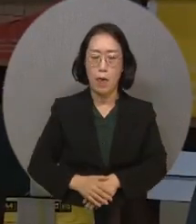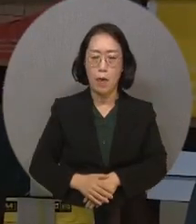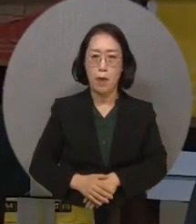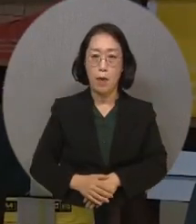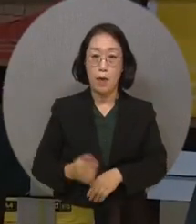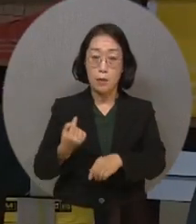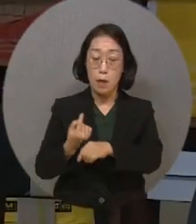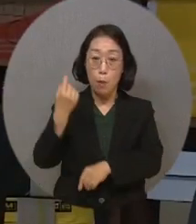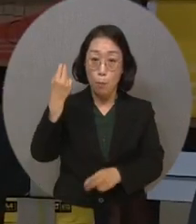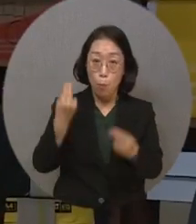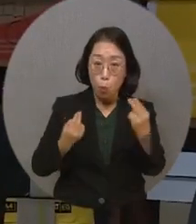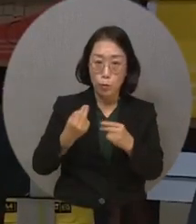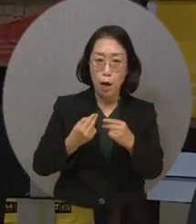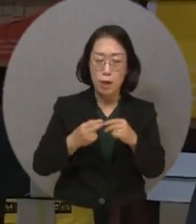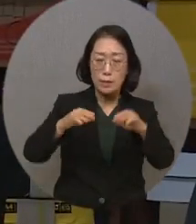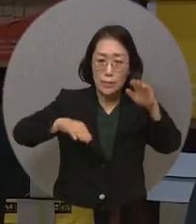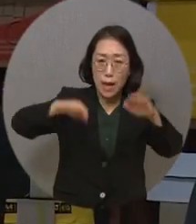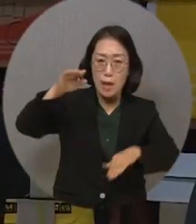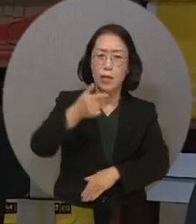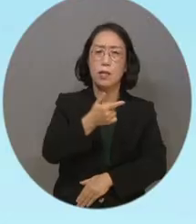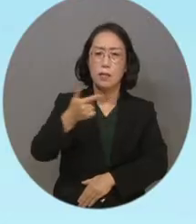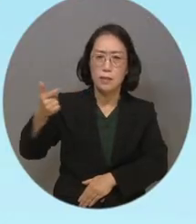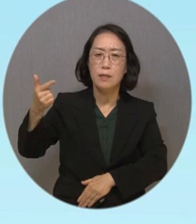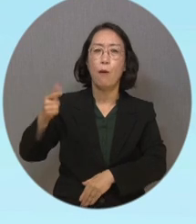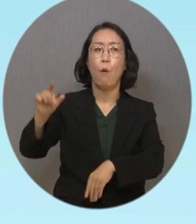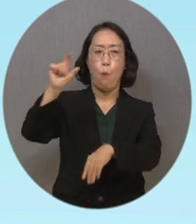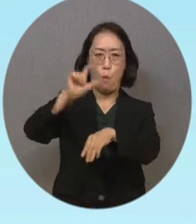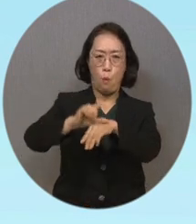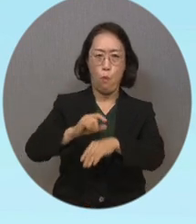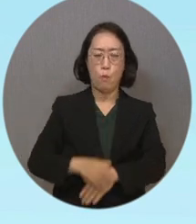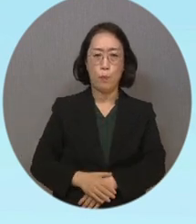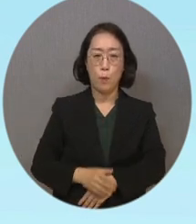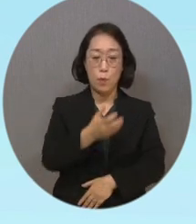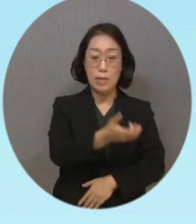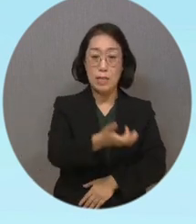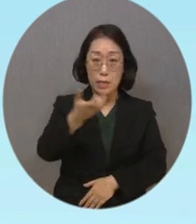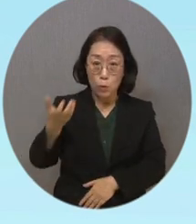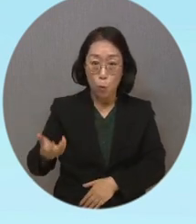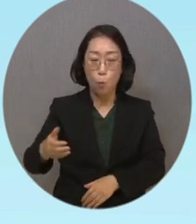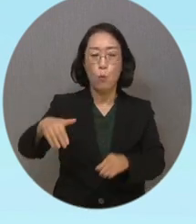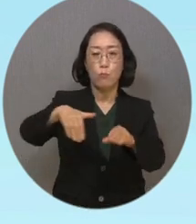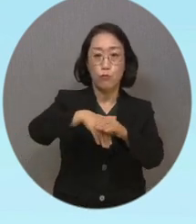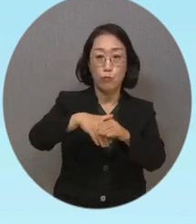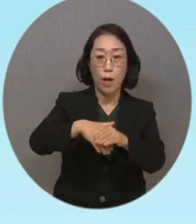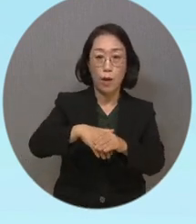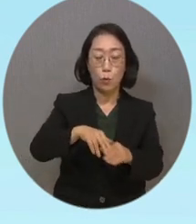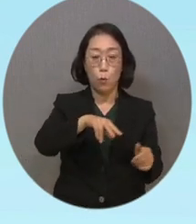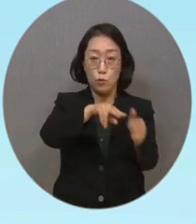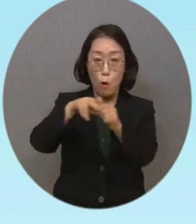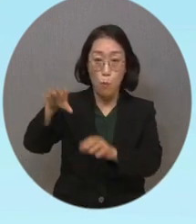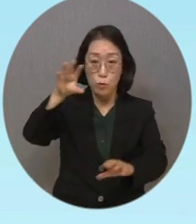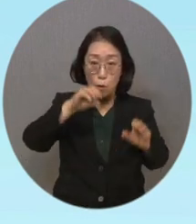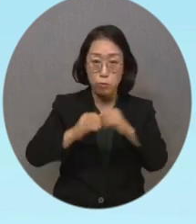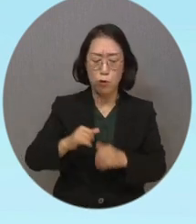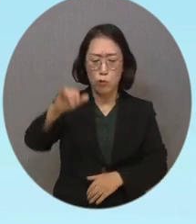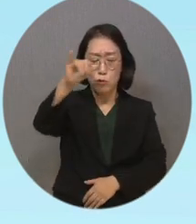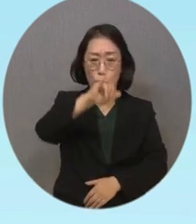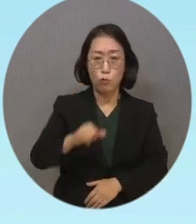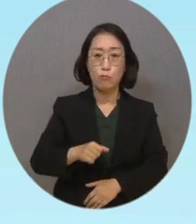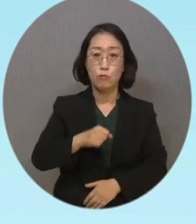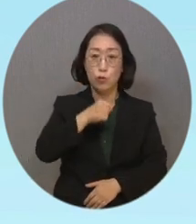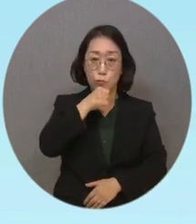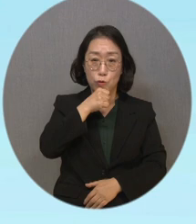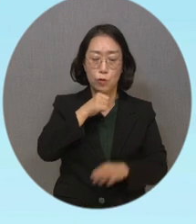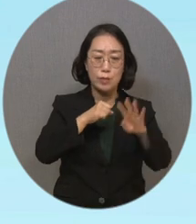1.4배에 비해 커진 것으로 나타났습니다 이동 편의 문화 여가 및 정보 접근 영역은 전국 평균 점수는